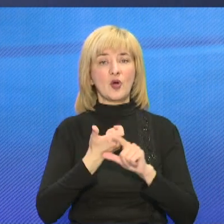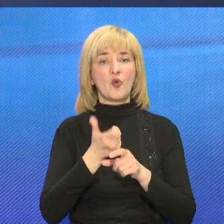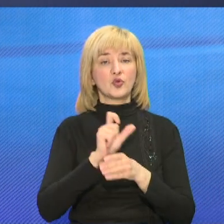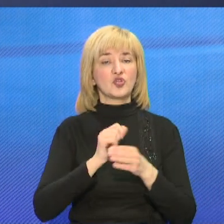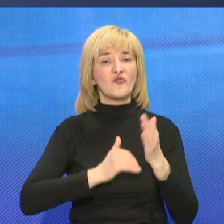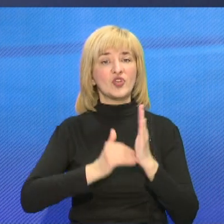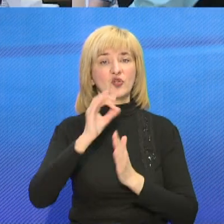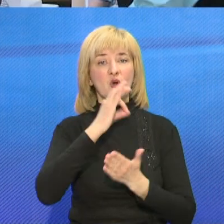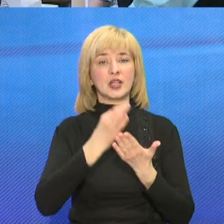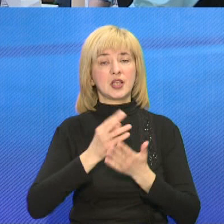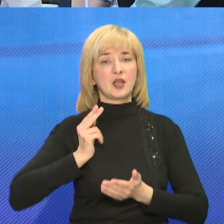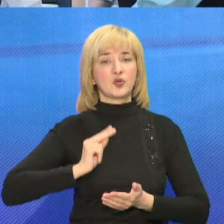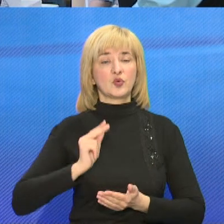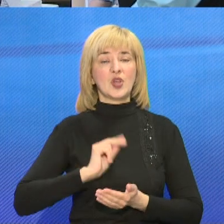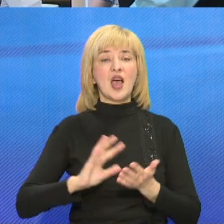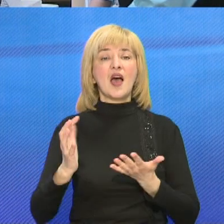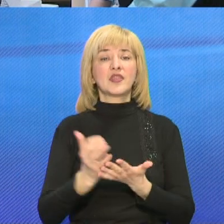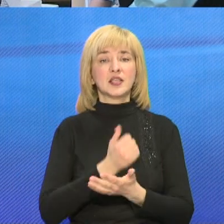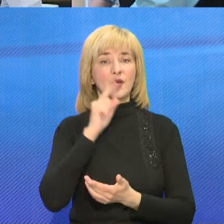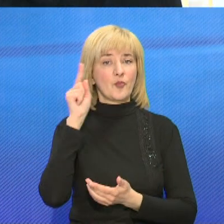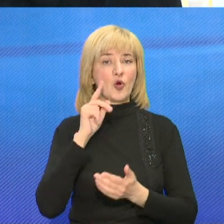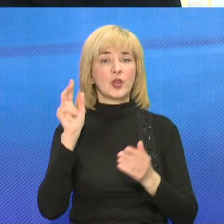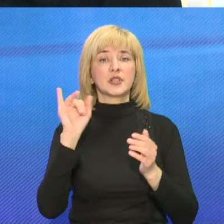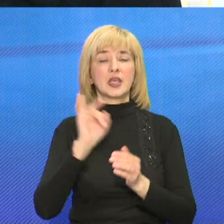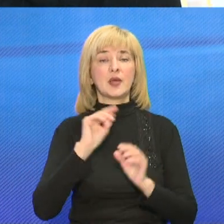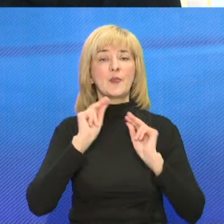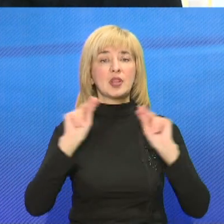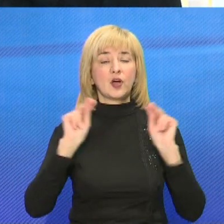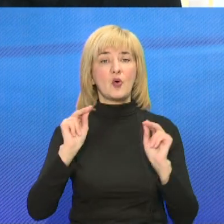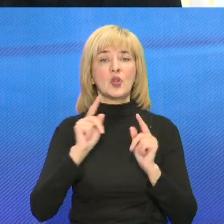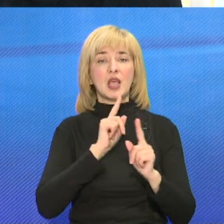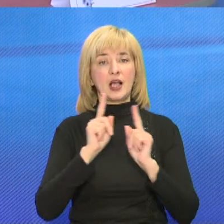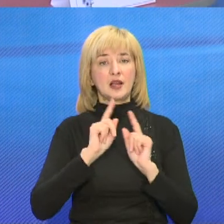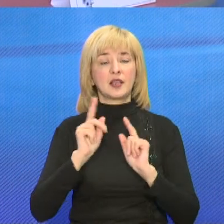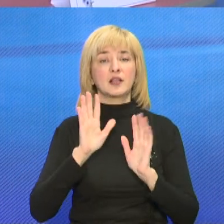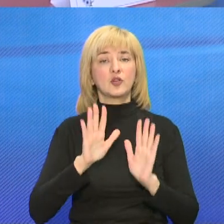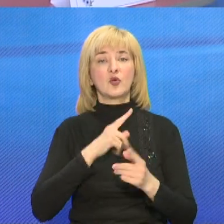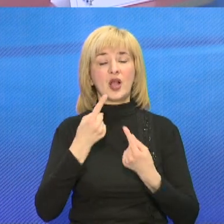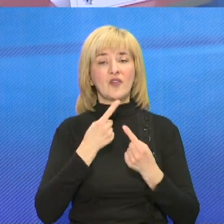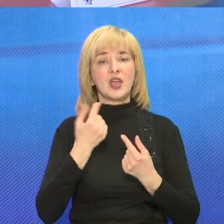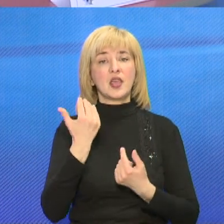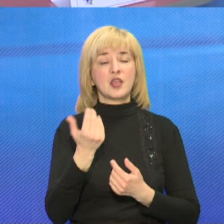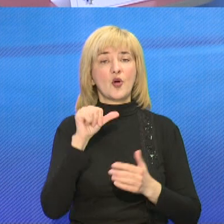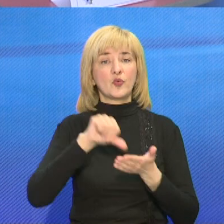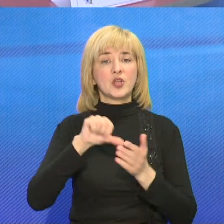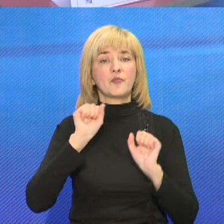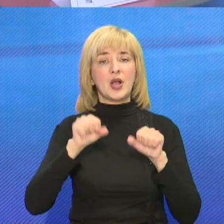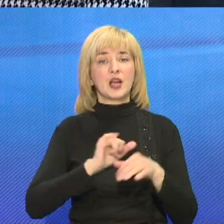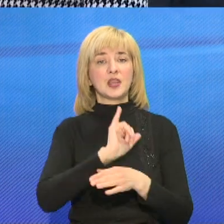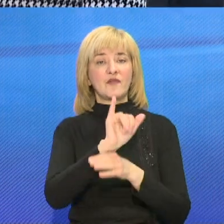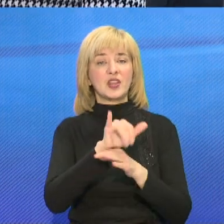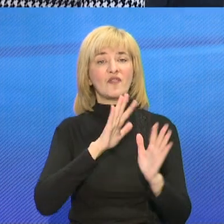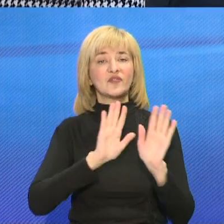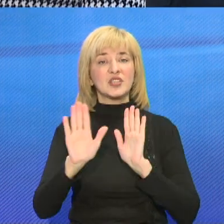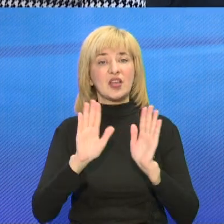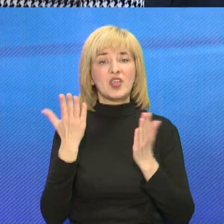оценка труда. Об досягненнях молоди и педагогов на коллегии не только говорили. Ее удельники смогли наведать выставу, якая